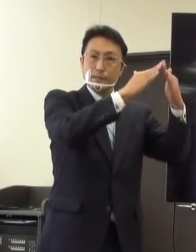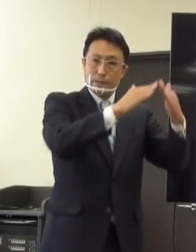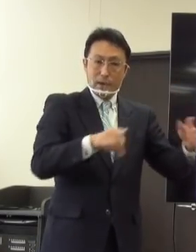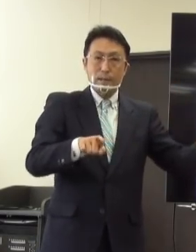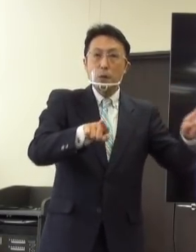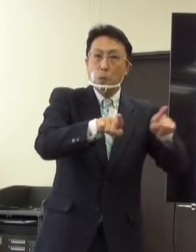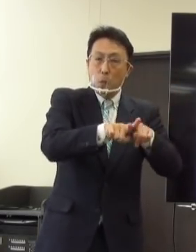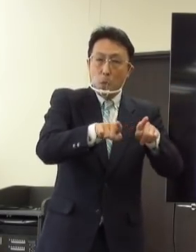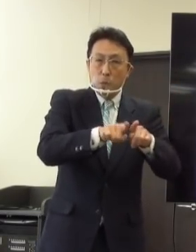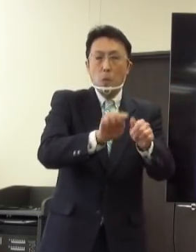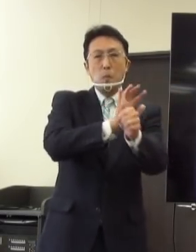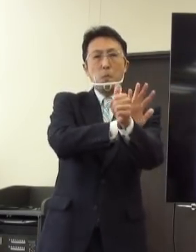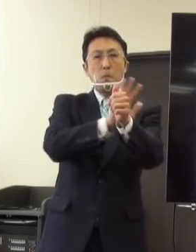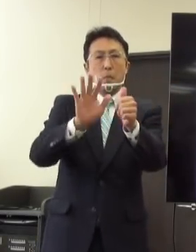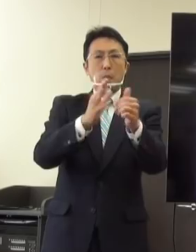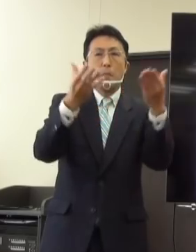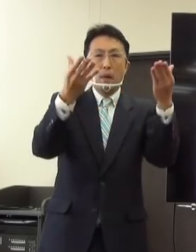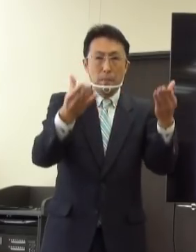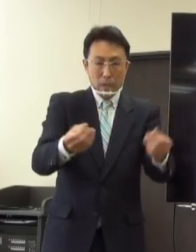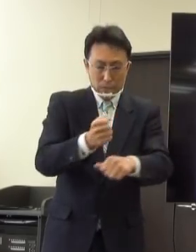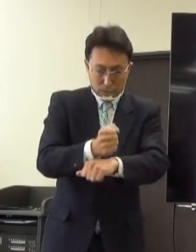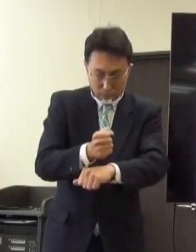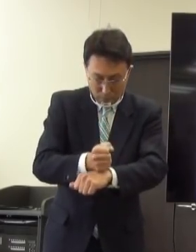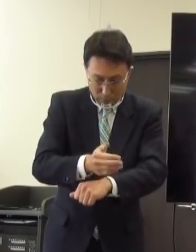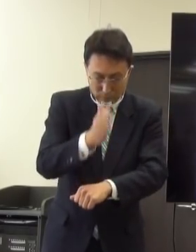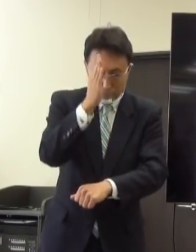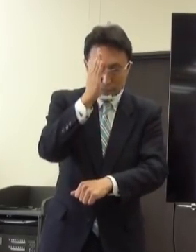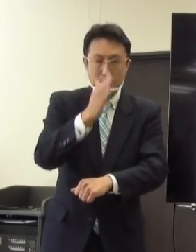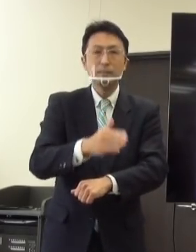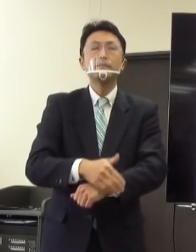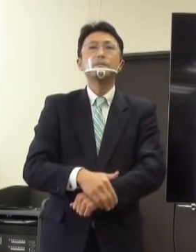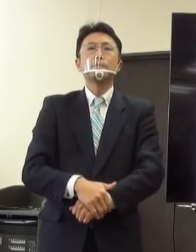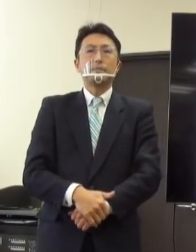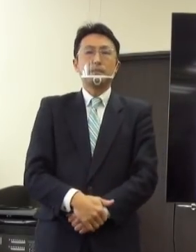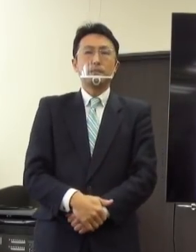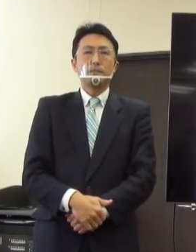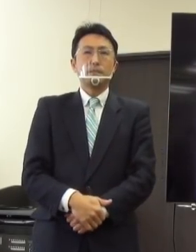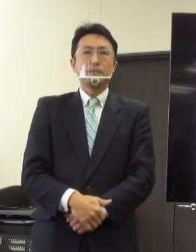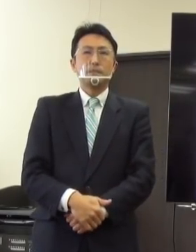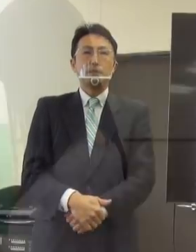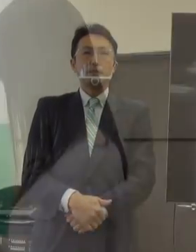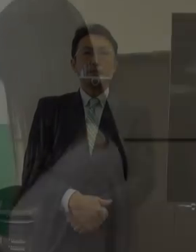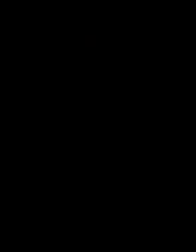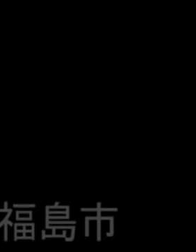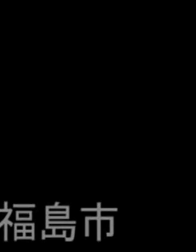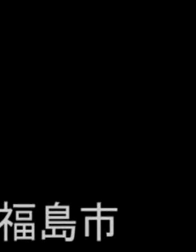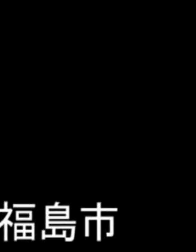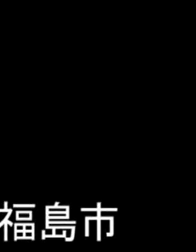会見を終了いたします。本日はどうもありがとうございました。 ありがとうございました。